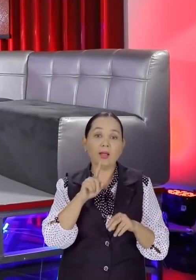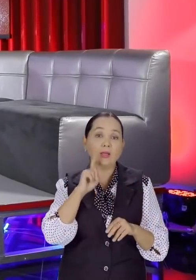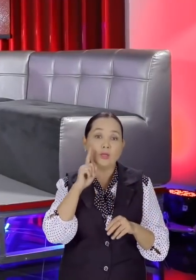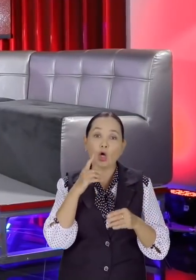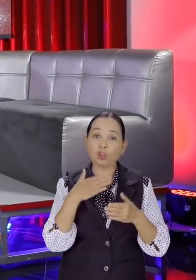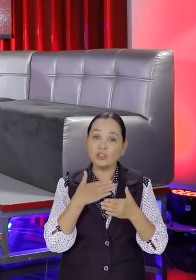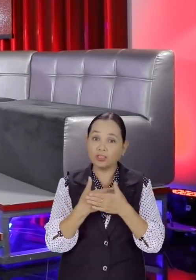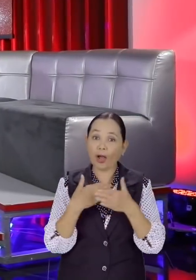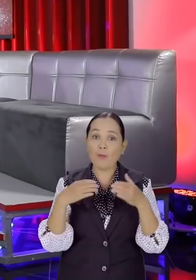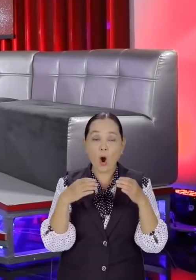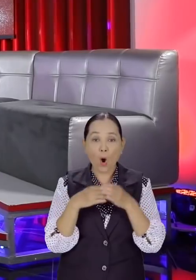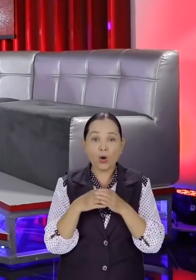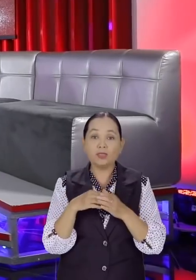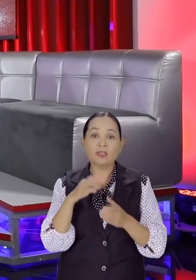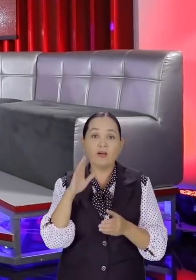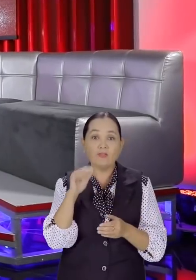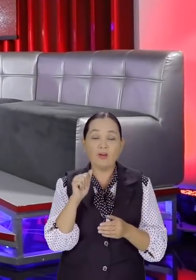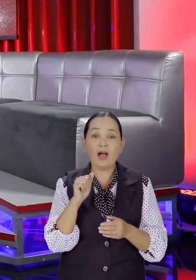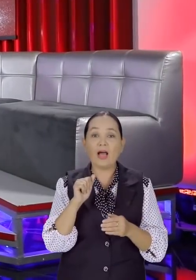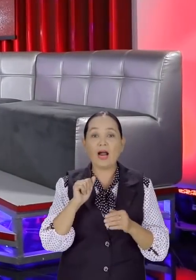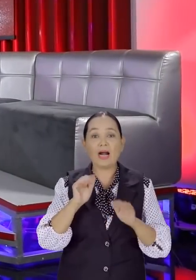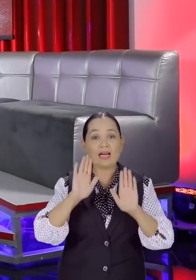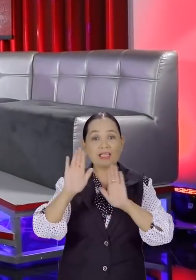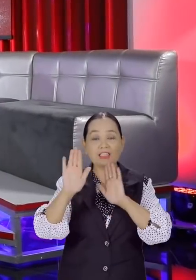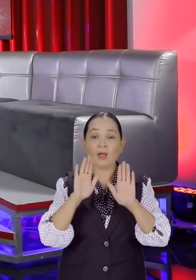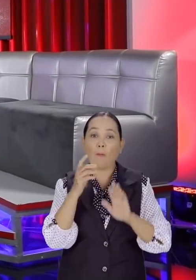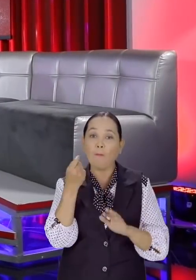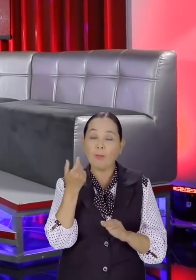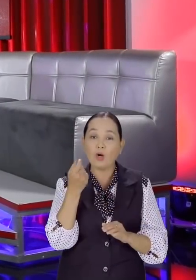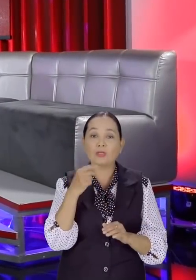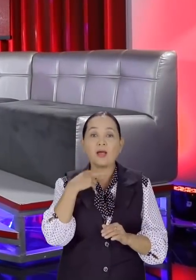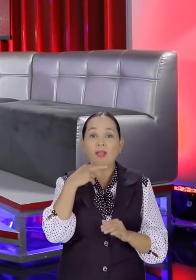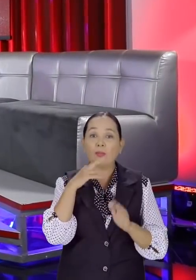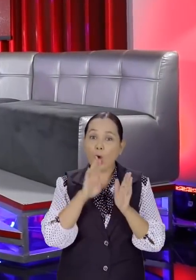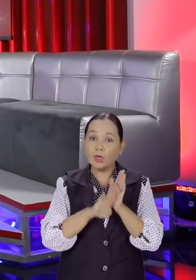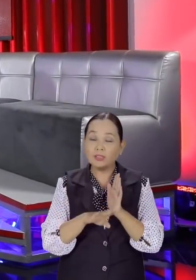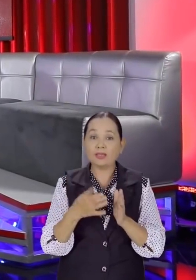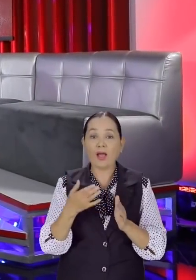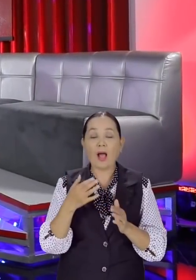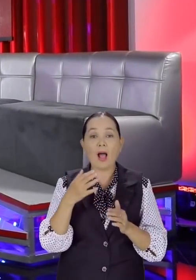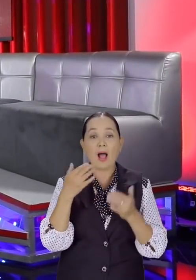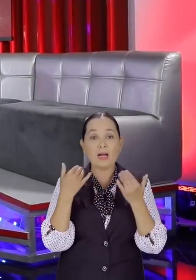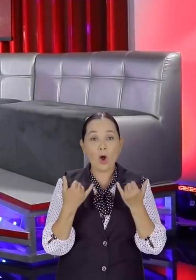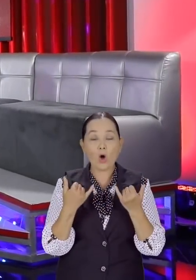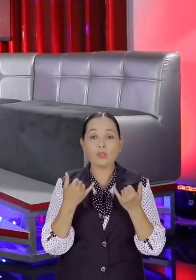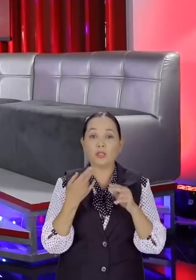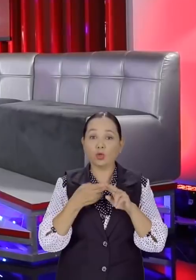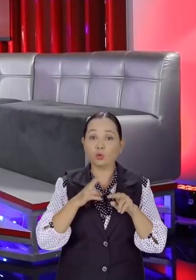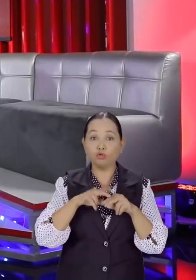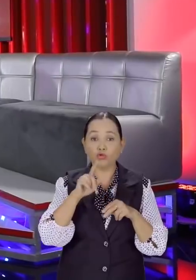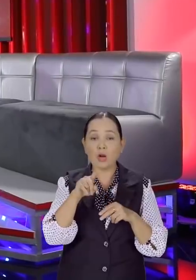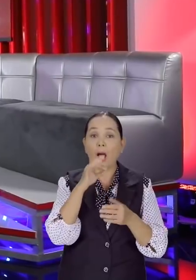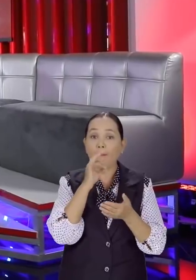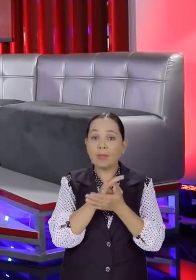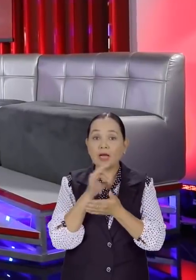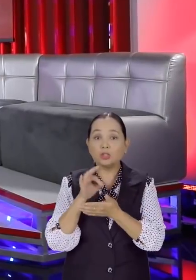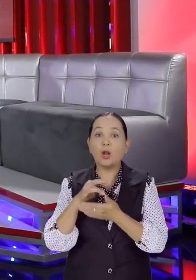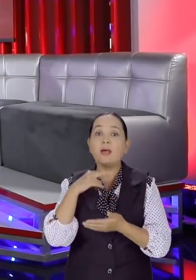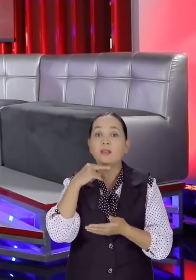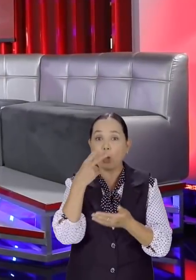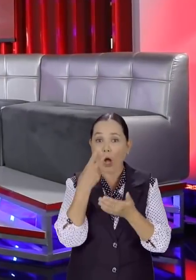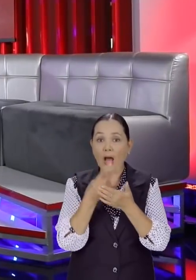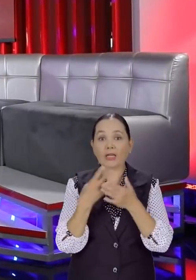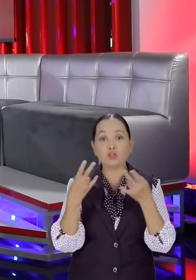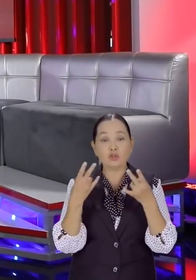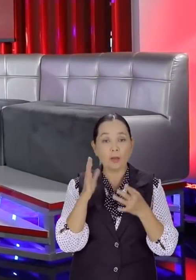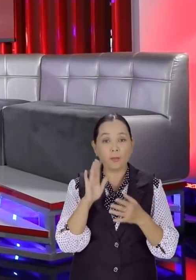yosh jamoamiz. Va rejissyorimizning biroz demakki e'tiborsizligi, ammo lekin hozir o'sha mas'ullar e'tibor qaratish